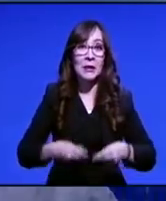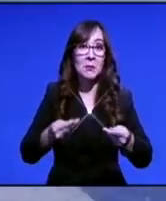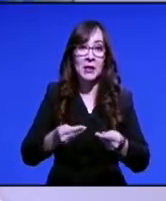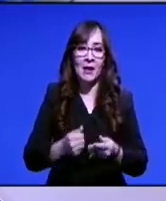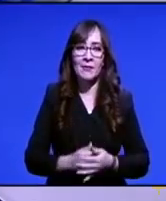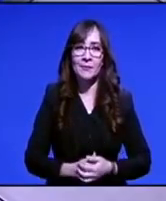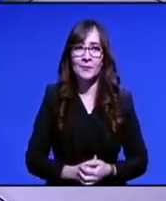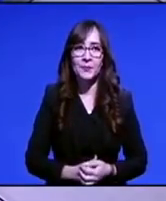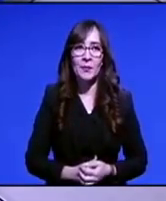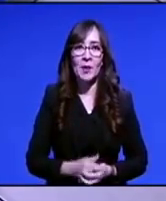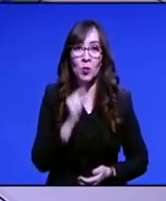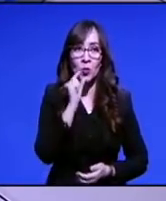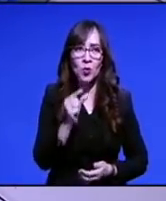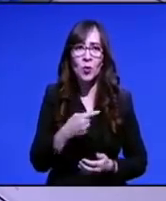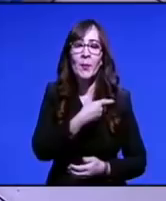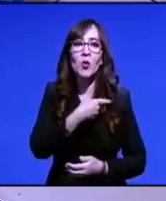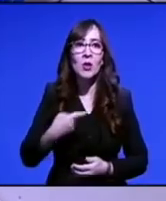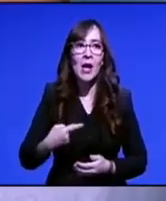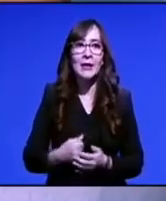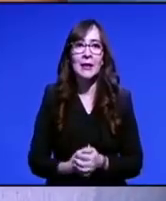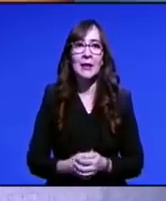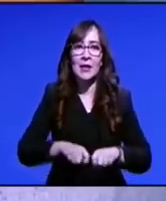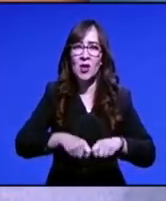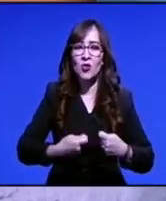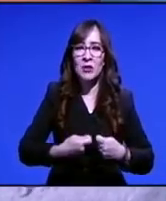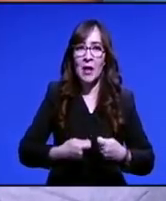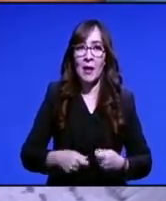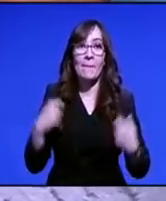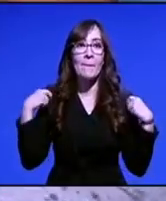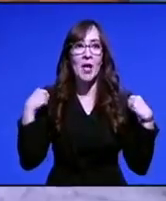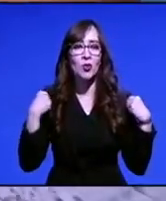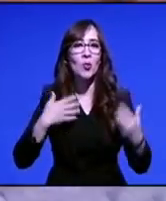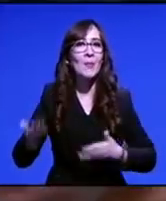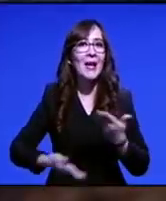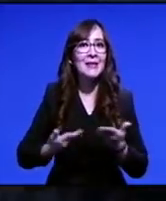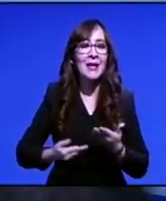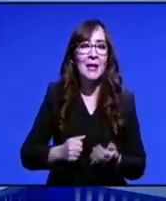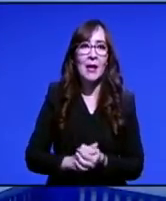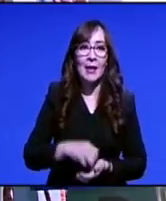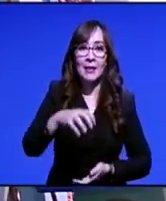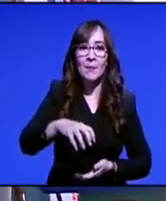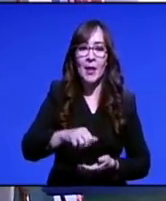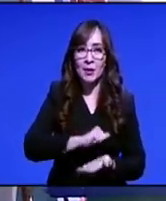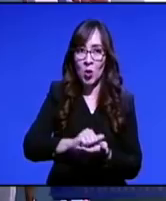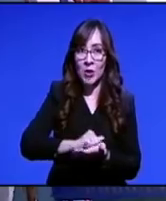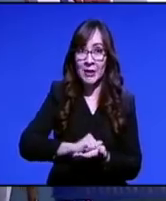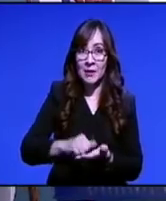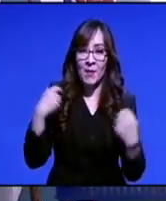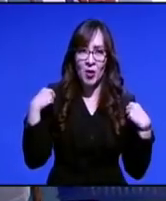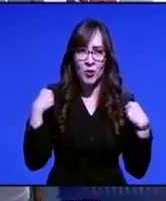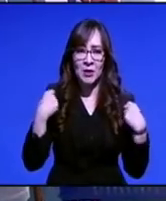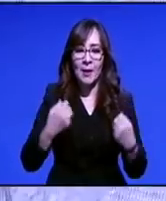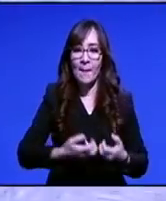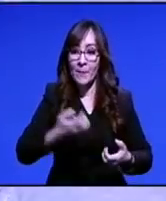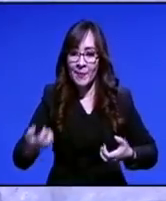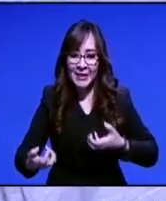Untuk meminimalkan resiko kerusakan baju, biasanya laundry kiloan di kawasan Tegal Parang ini memisahkan baju berdasarkan bahannya